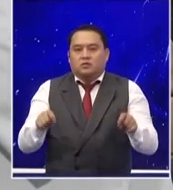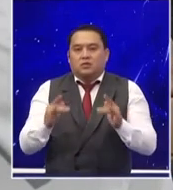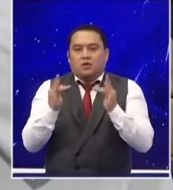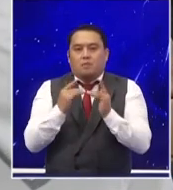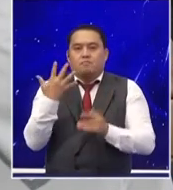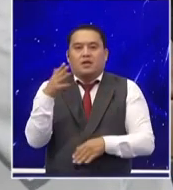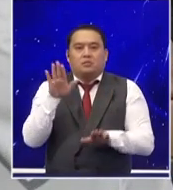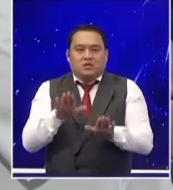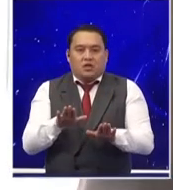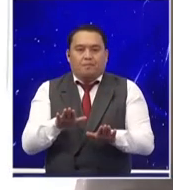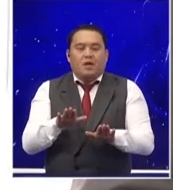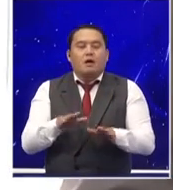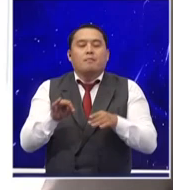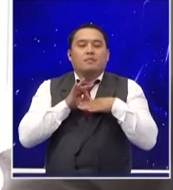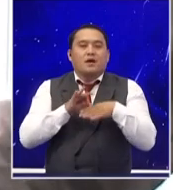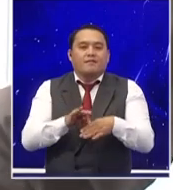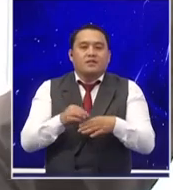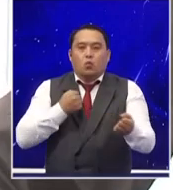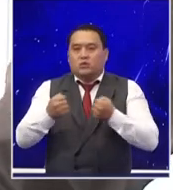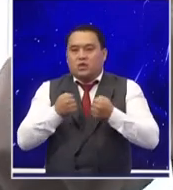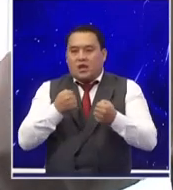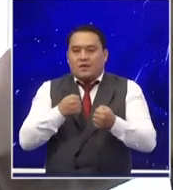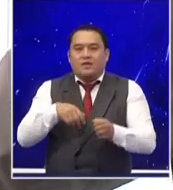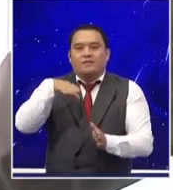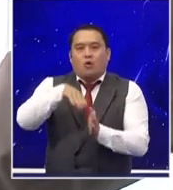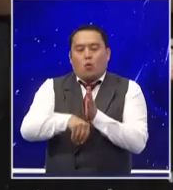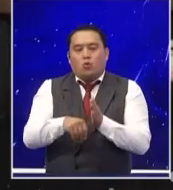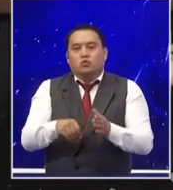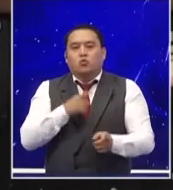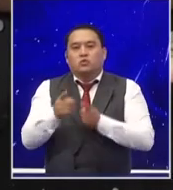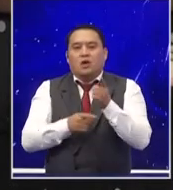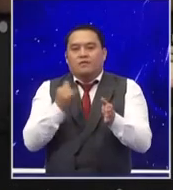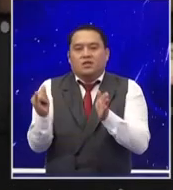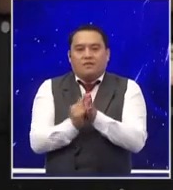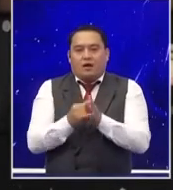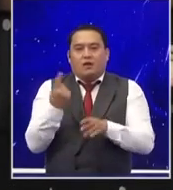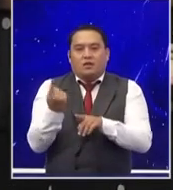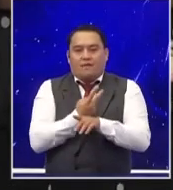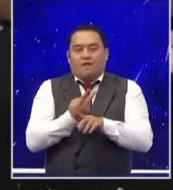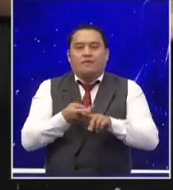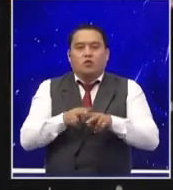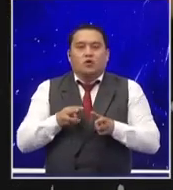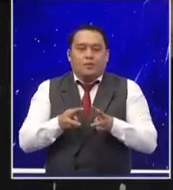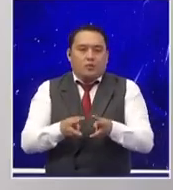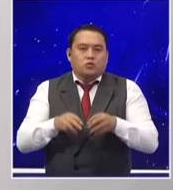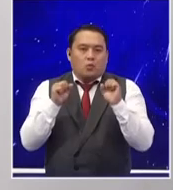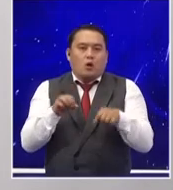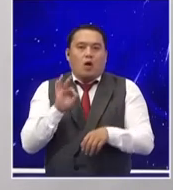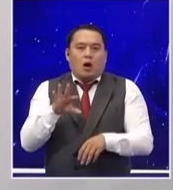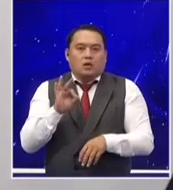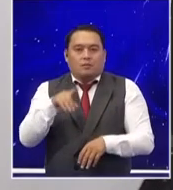на 5 койко мест также проведено 7 см и усиление наряду с этим установлены две печи для твердого и жидкого топлива к началу октября